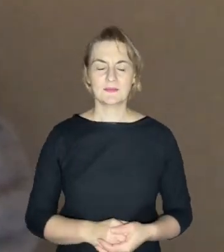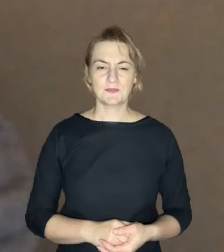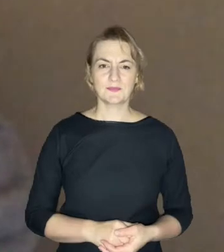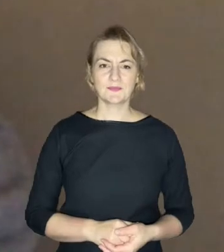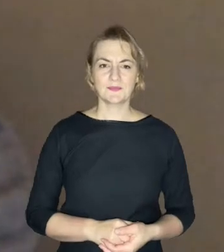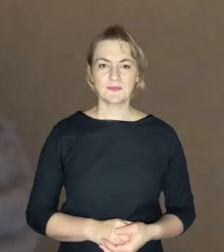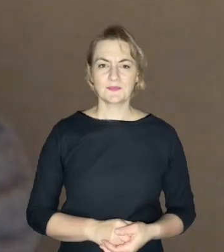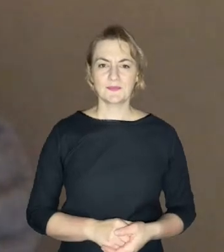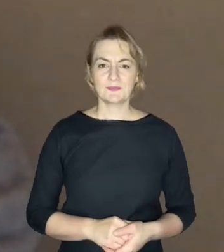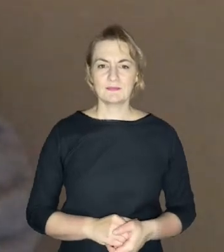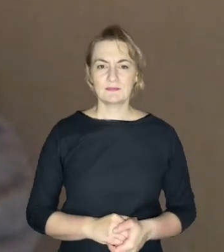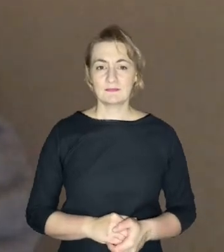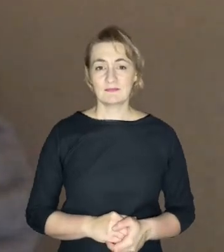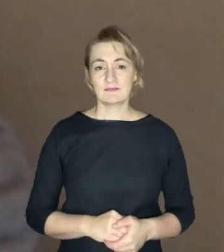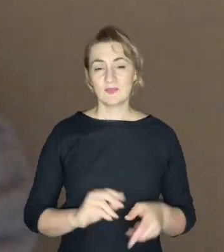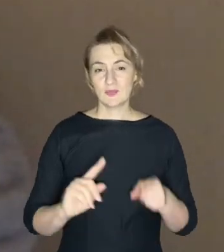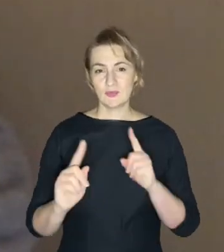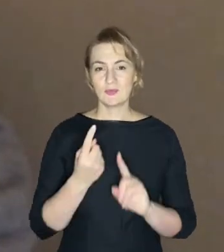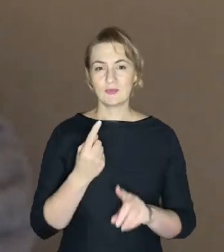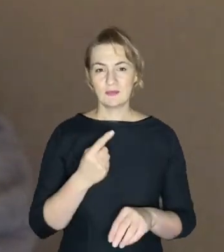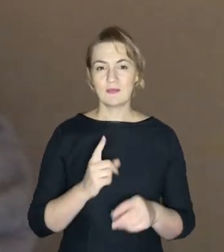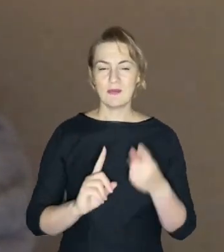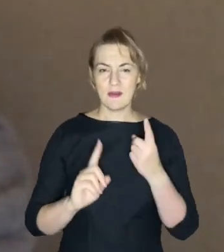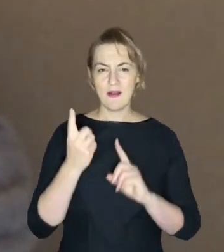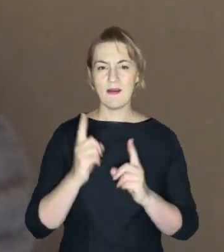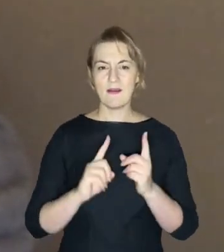by wziął się z raju, tak?